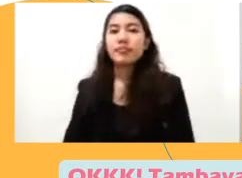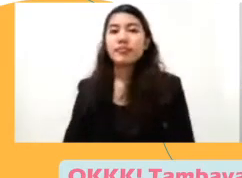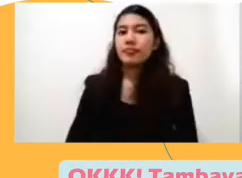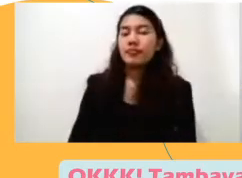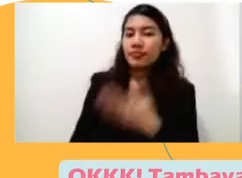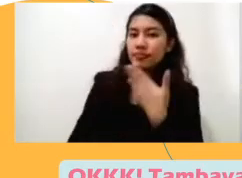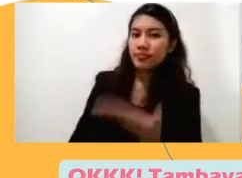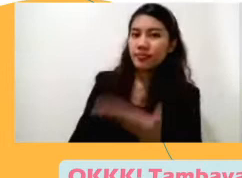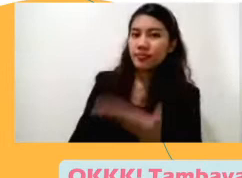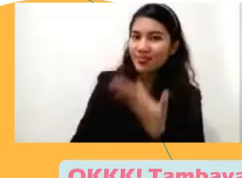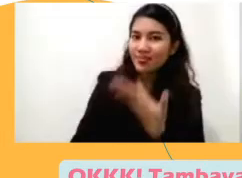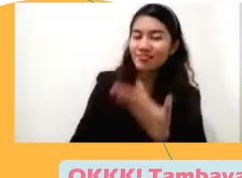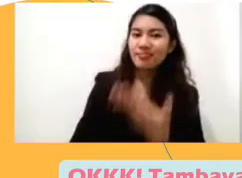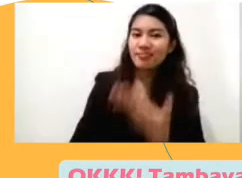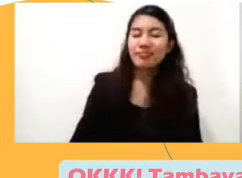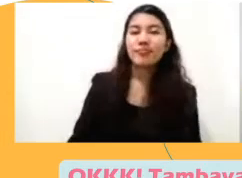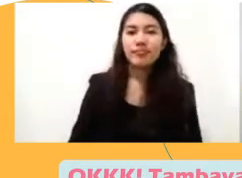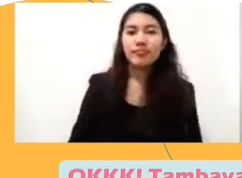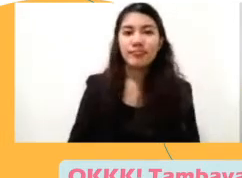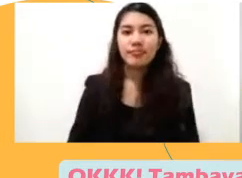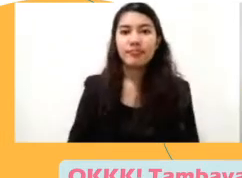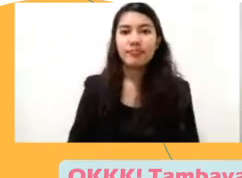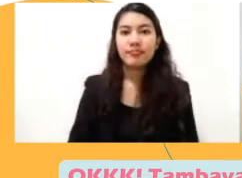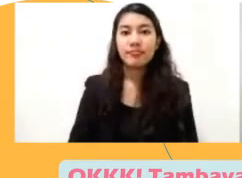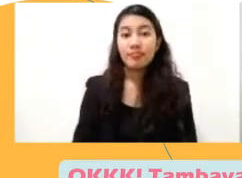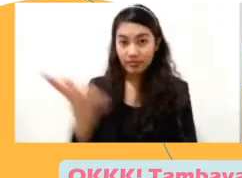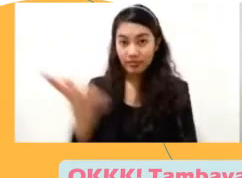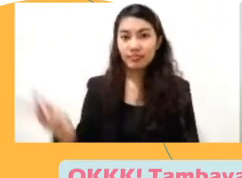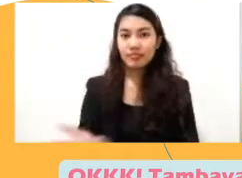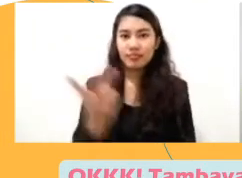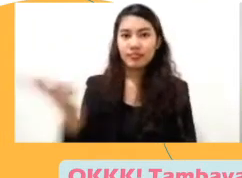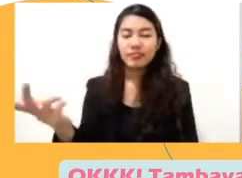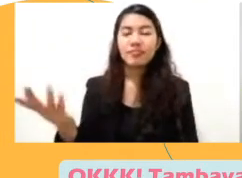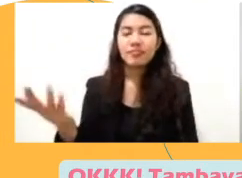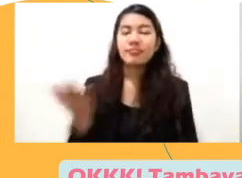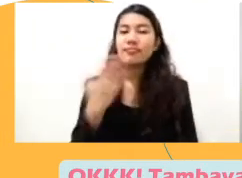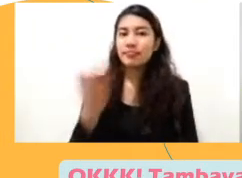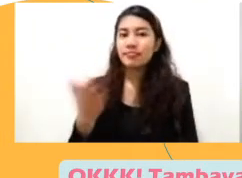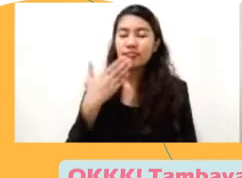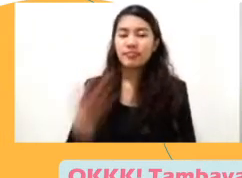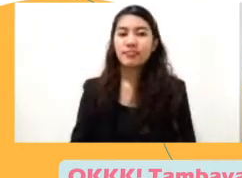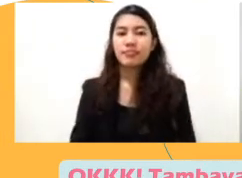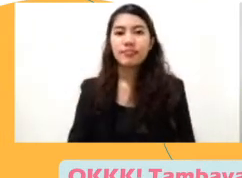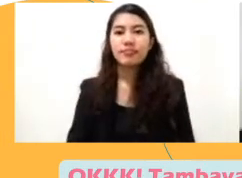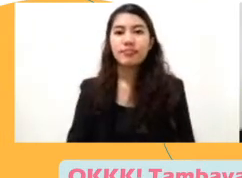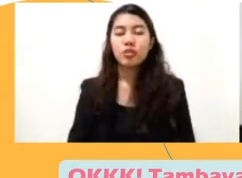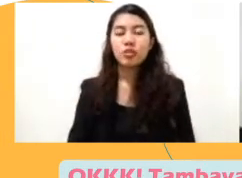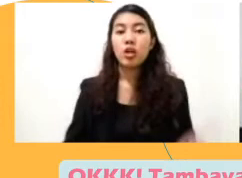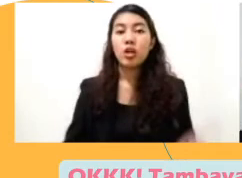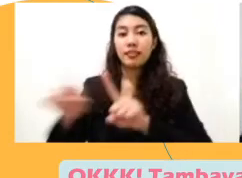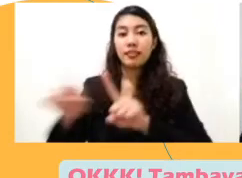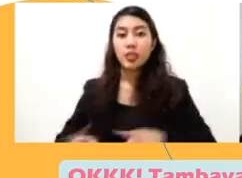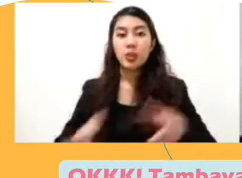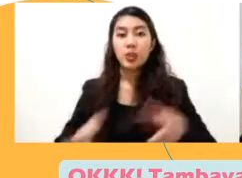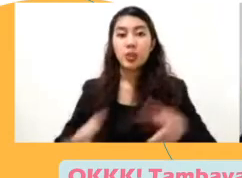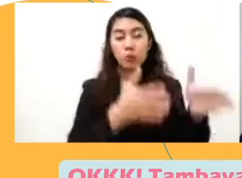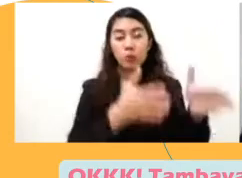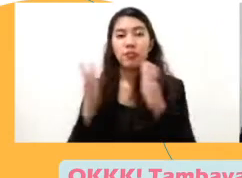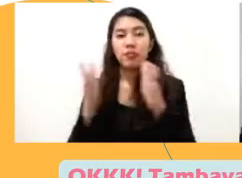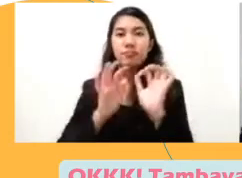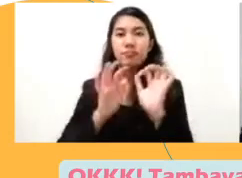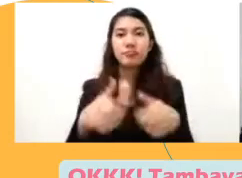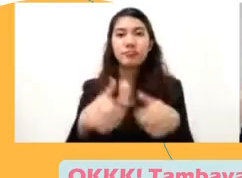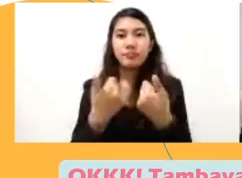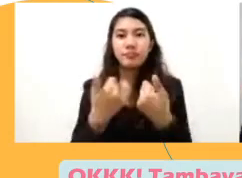Ayan, maraming salamat po sa inyong pagpapaalala din sa amin, Ate Franz, ng iba't ibang mga pamamaraan kung paano tayo maaaring